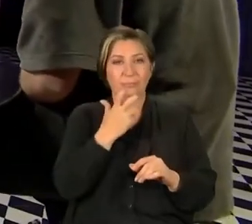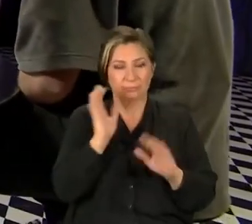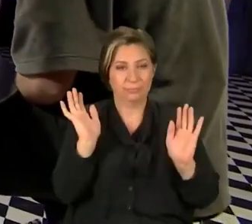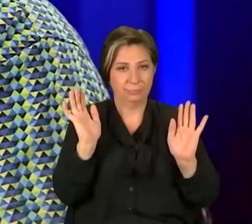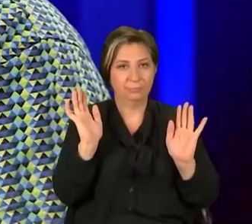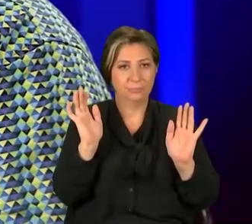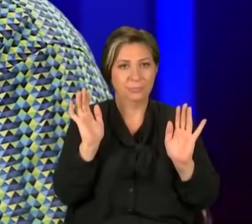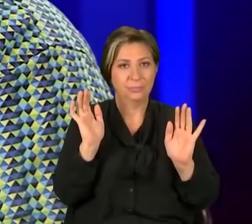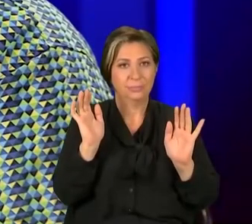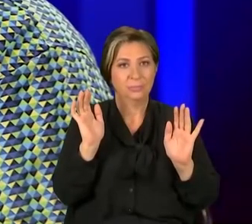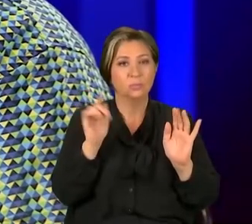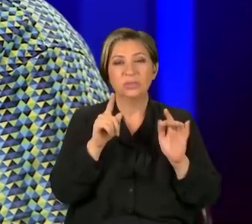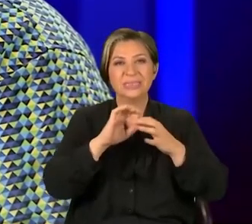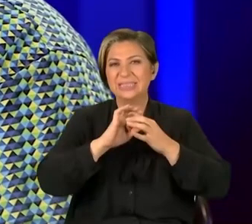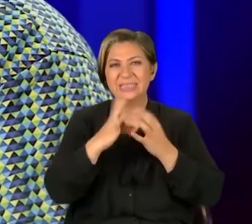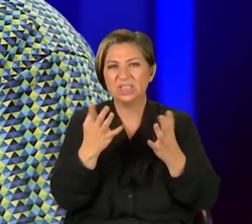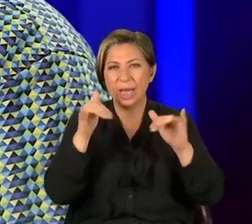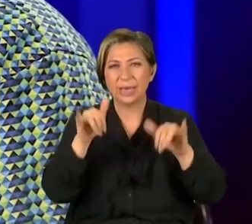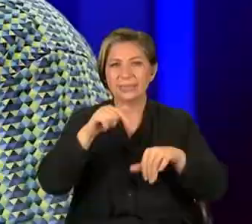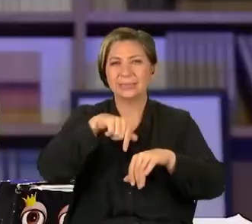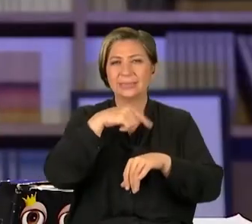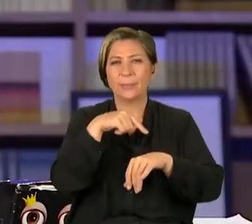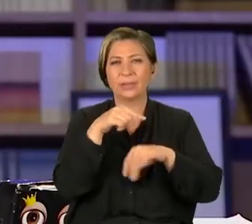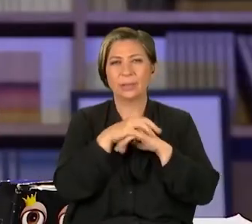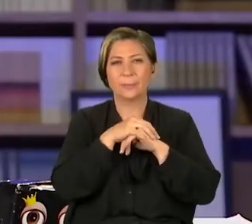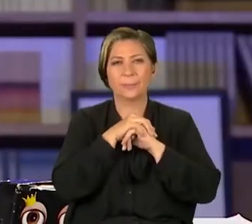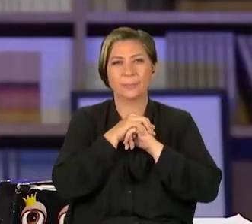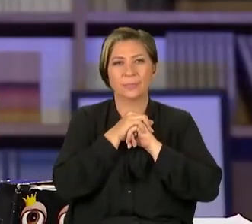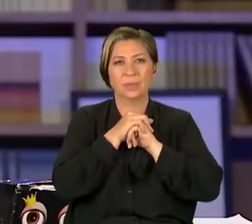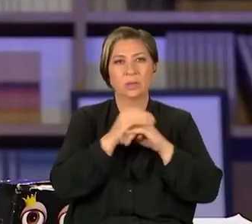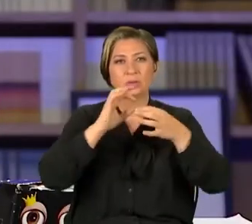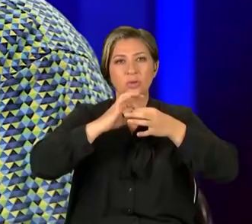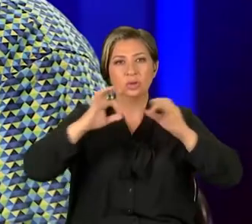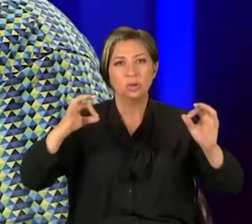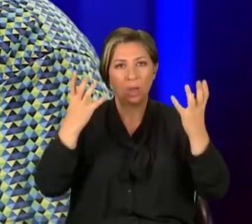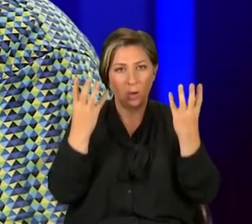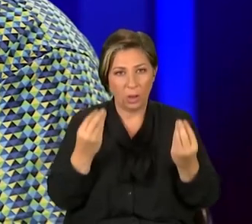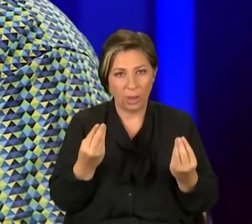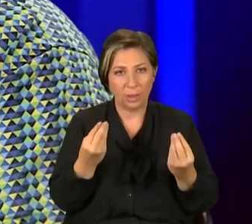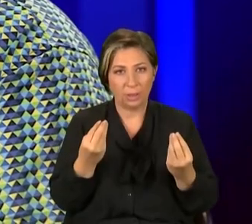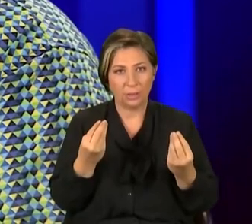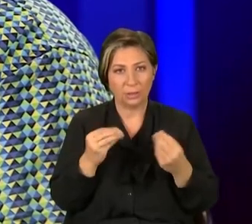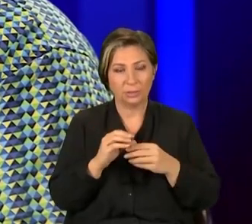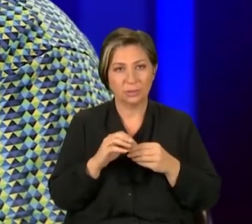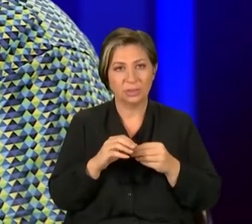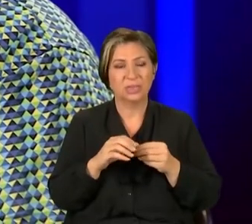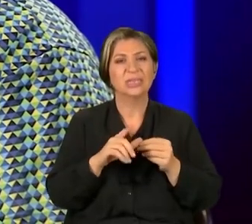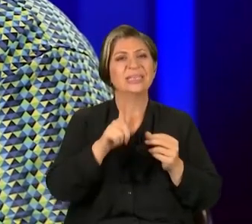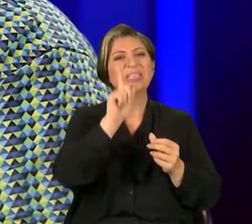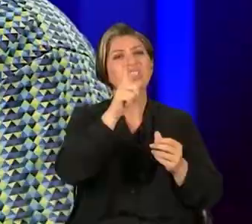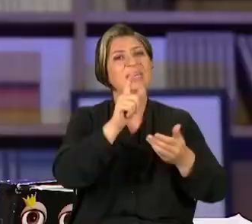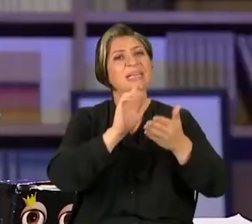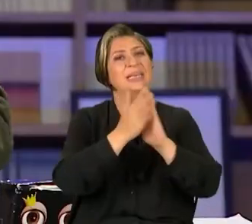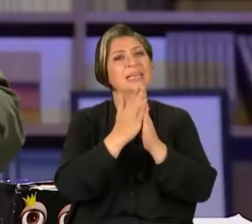bunu bir niçin bir aynı zamanda bir sözler olarak şiir kitabı demek